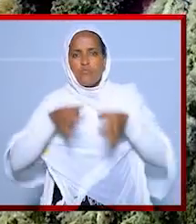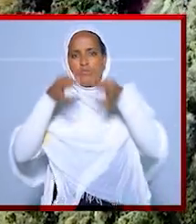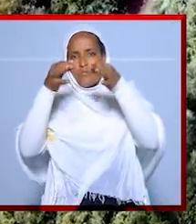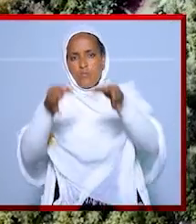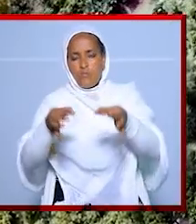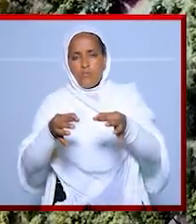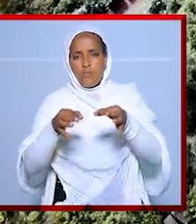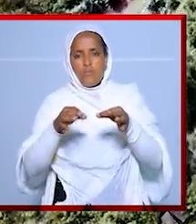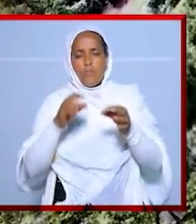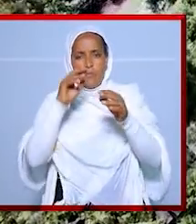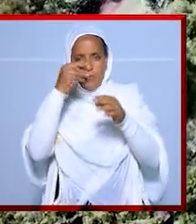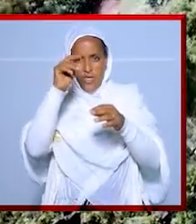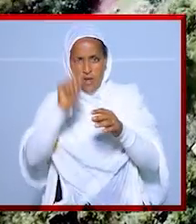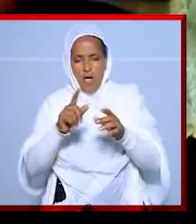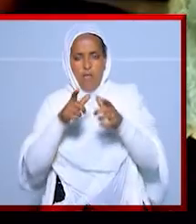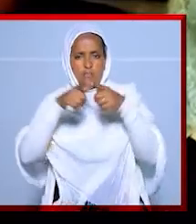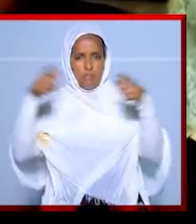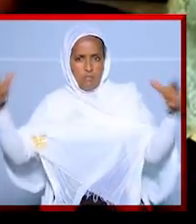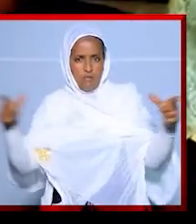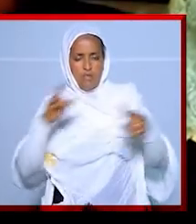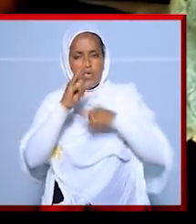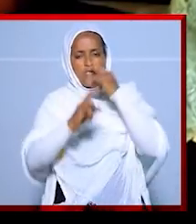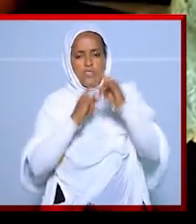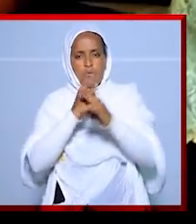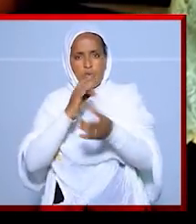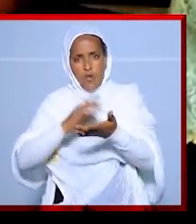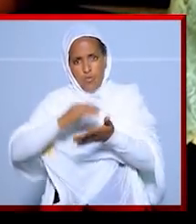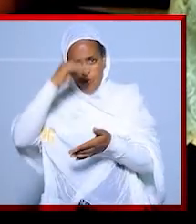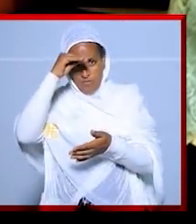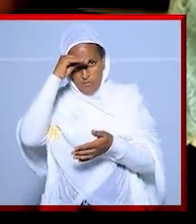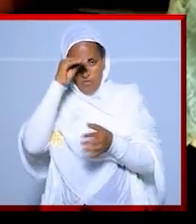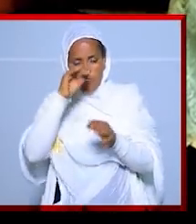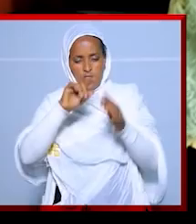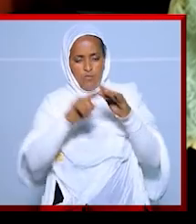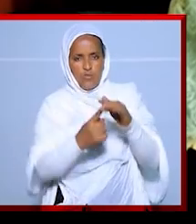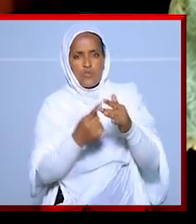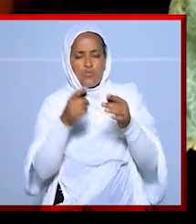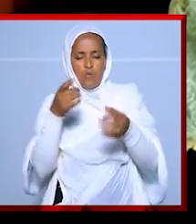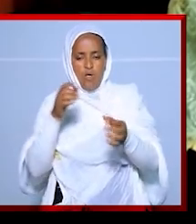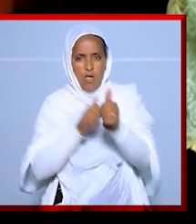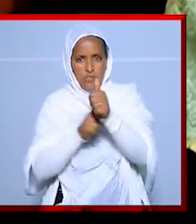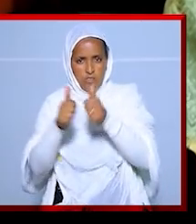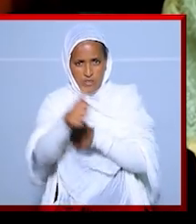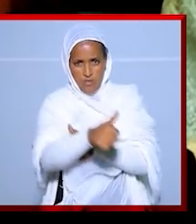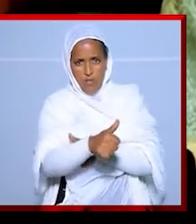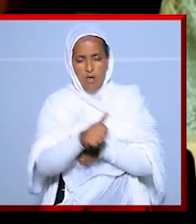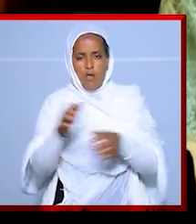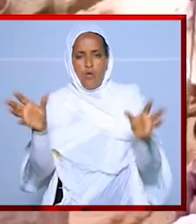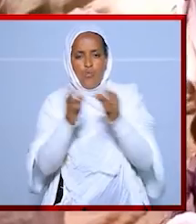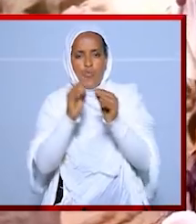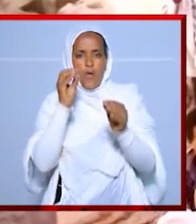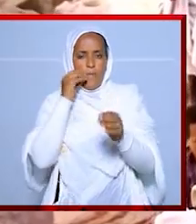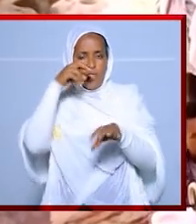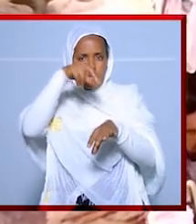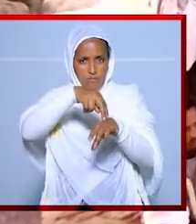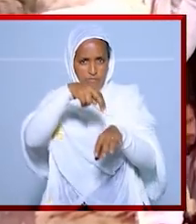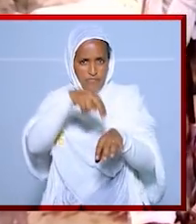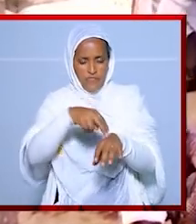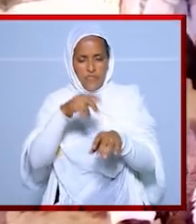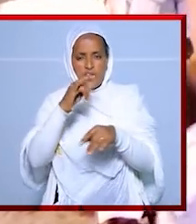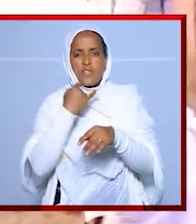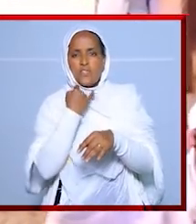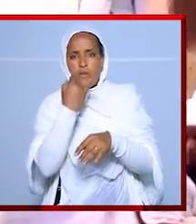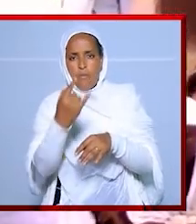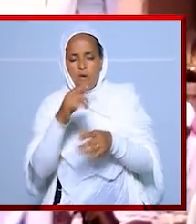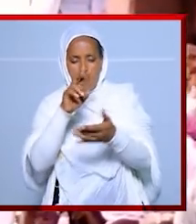ለትውልድ በማስተላለፍ ረገድ ሚናዋ የጎላ ነው። ዘመናዊ ትምህርት ቤቶች ከመጀመራቸው አስቀድማ ጉባኤ ቤት